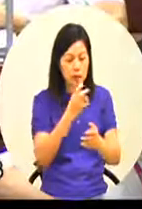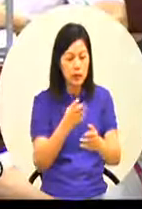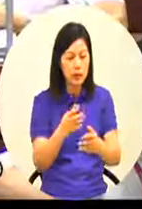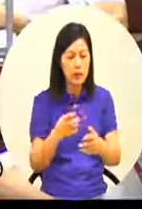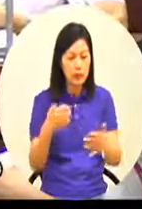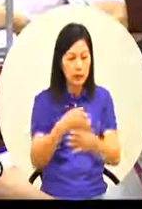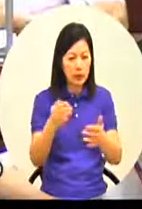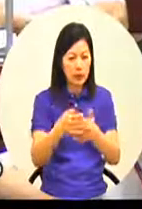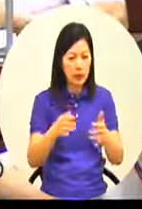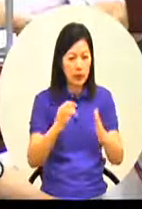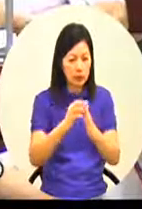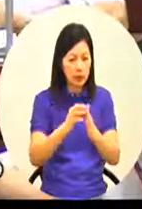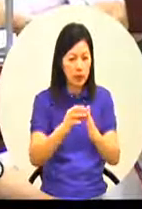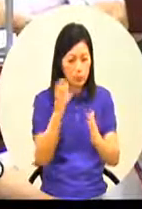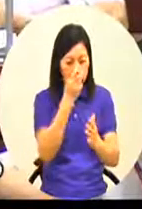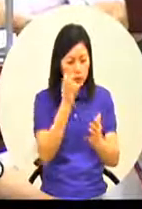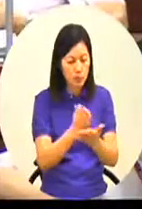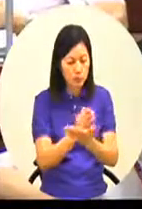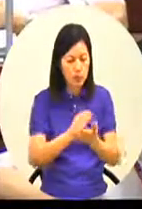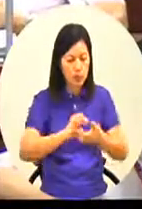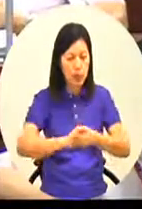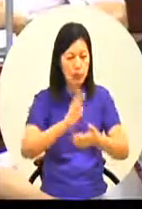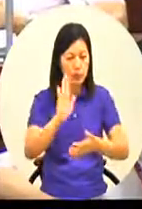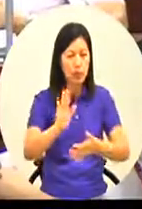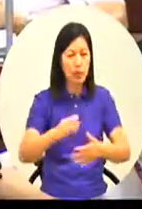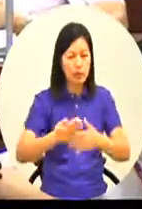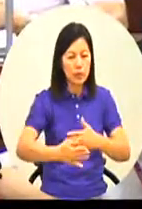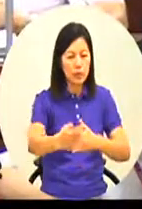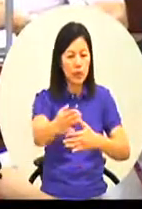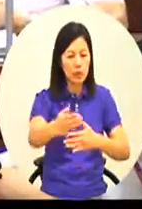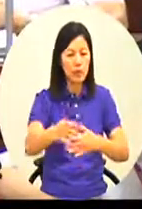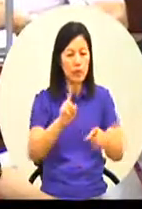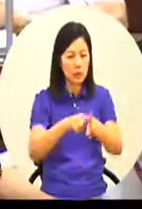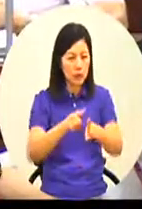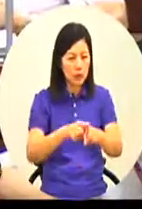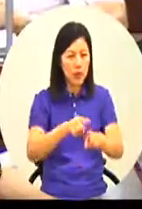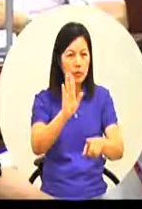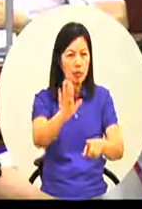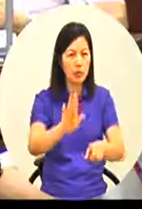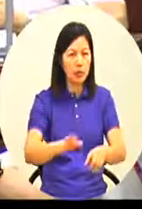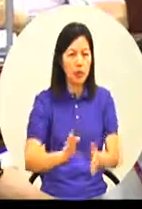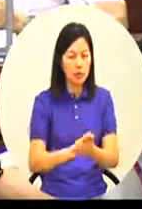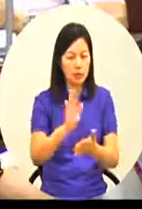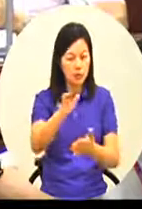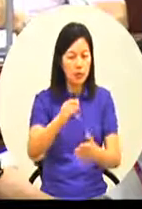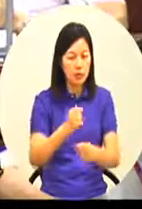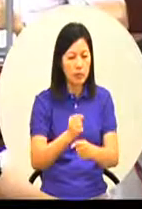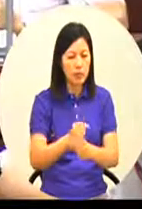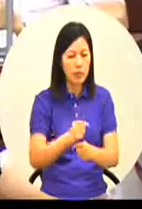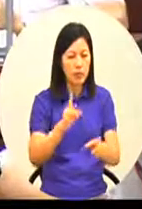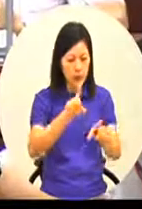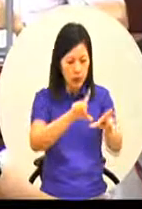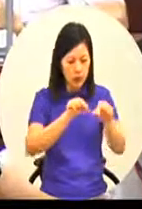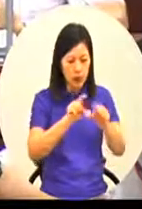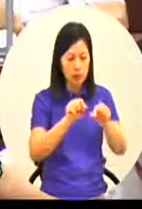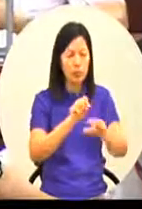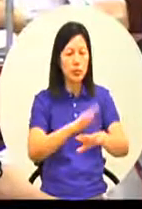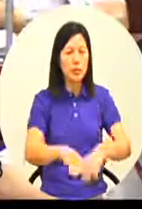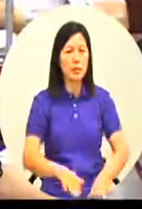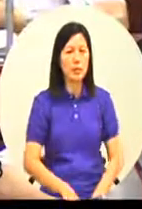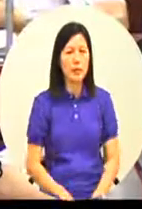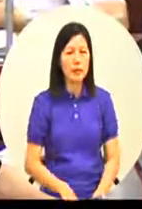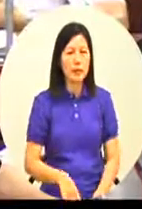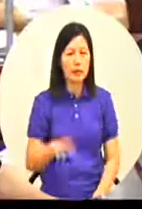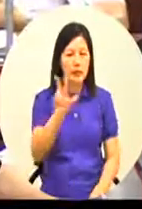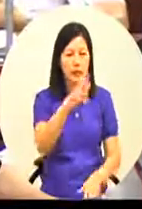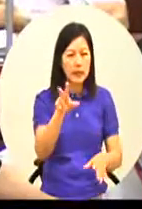经有跟我们审定了，所以我们就按照这个程序来进行后续的一个作业哈。那至于这个燕巢